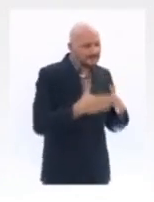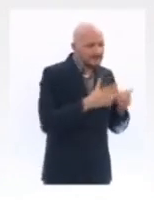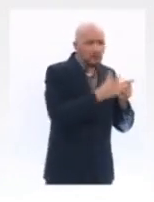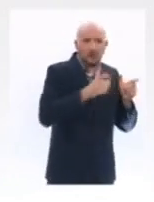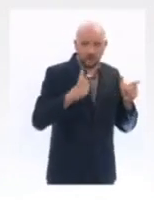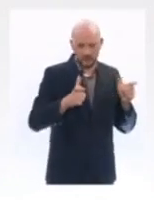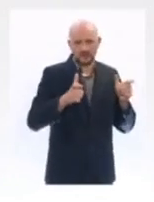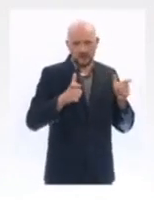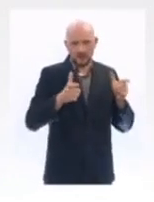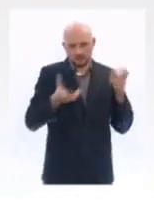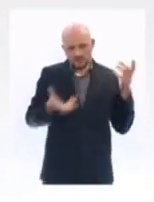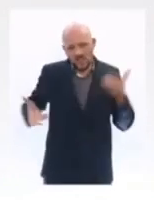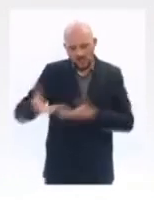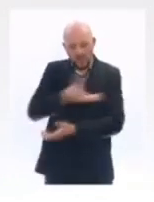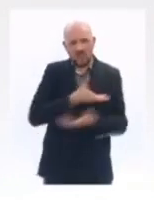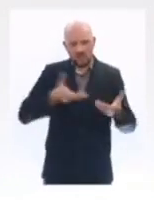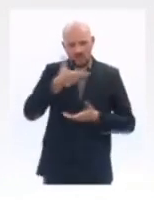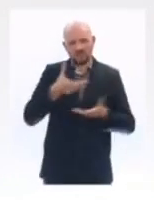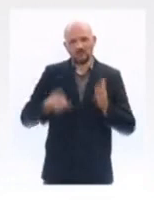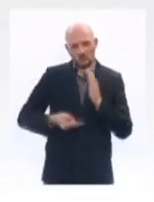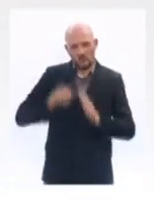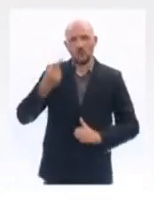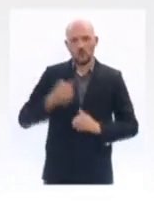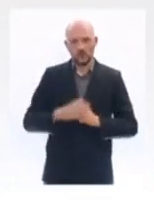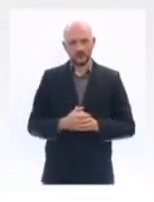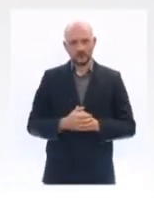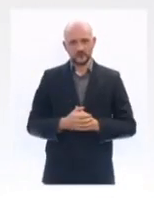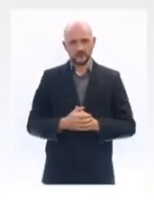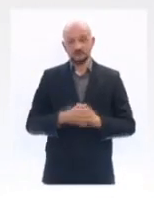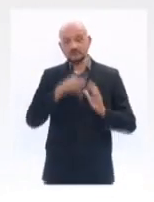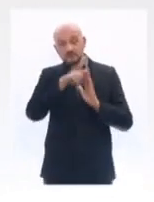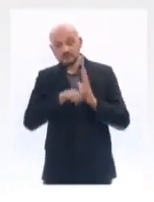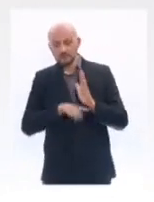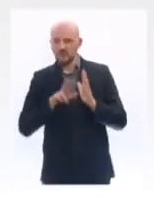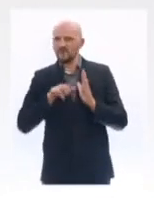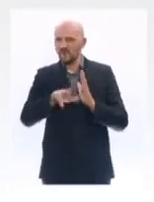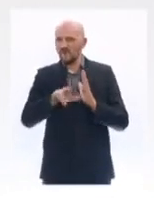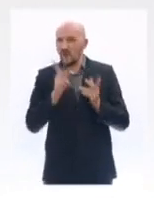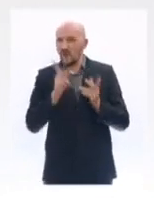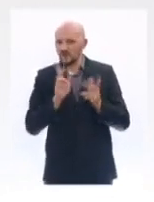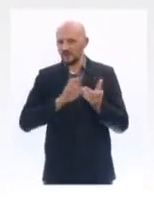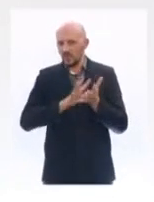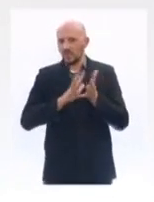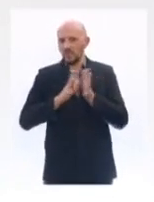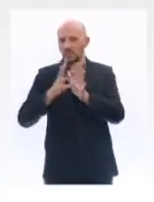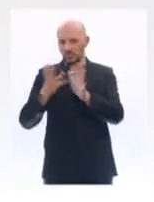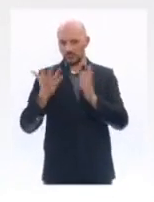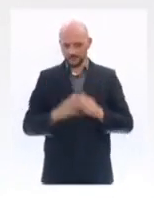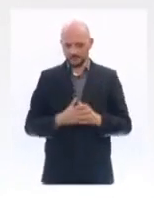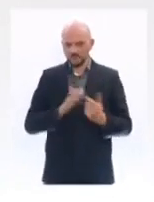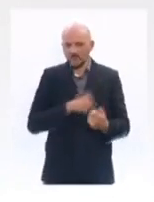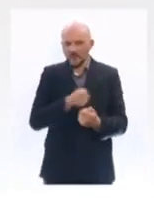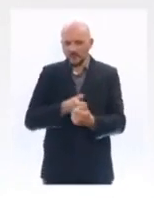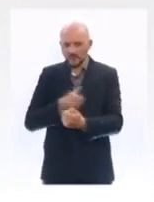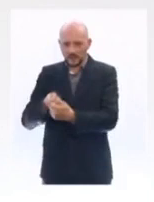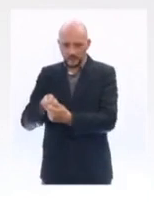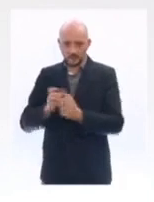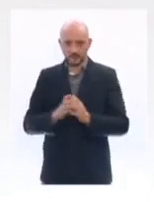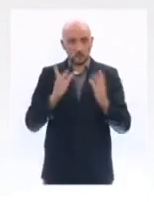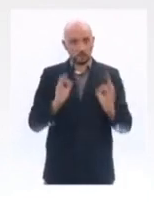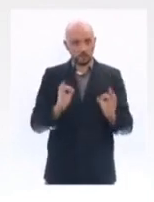Lagarde, afin de m'assurer du soutien européen à notre économie et de faire le point sur la situation économique en